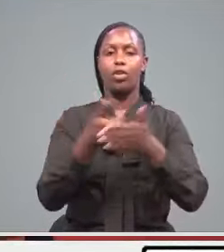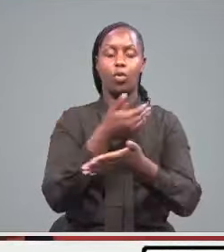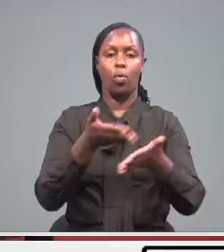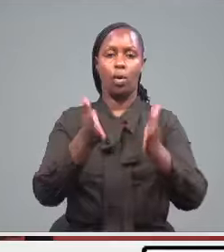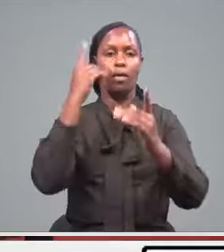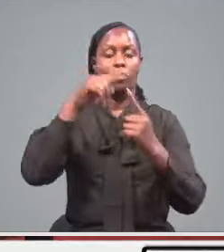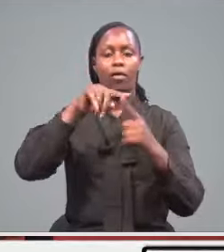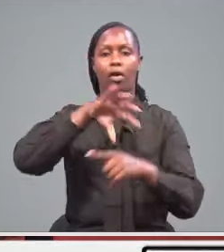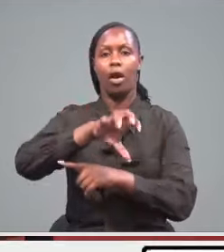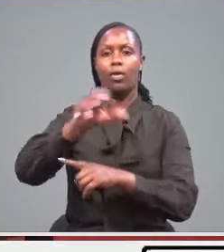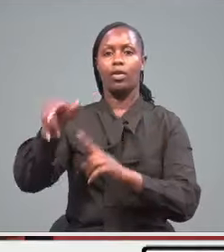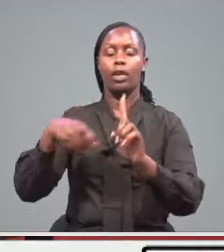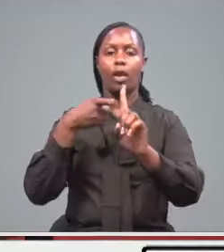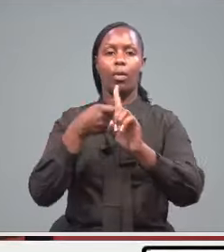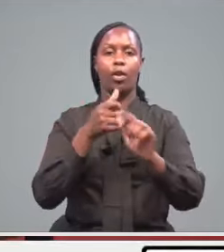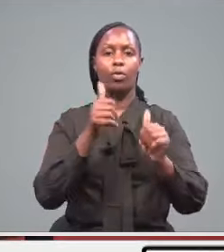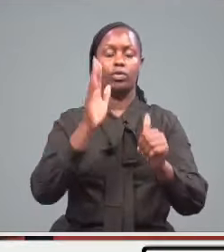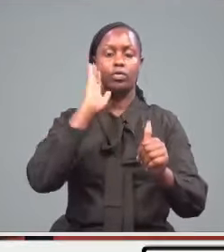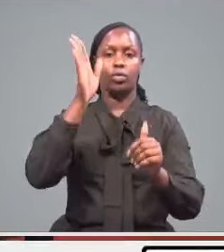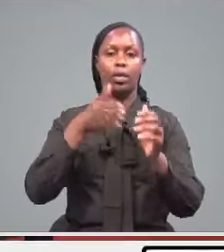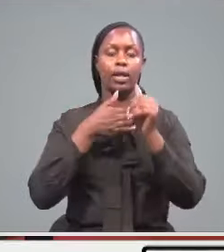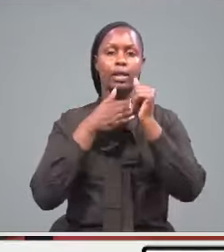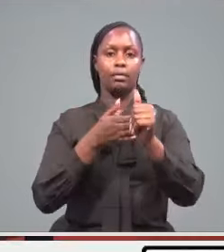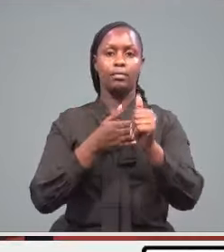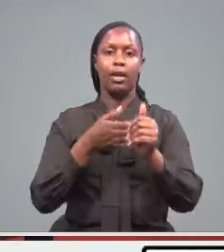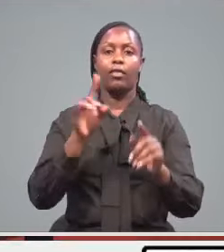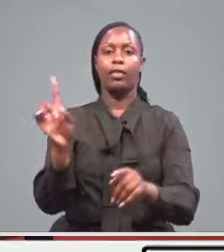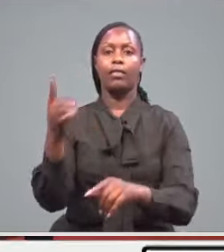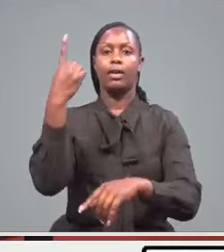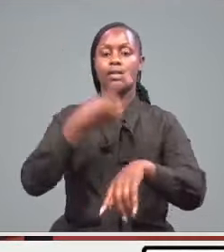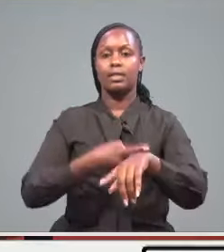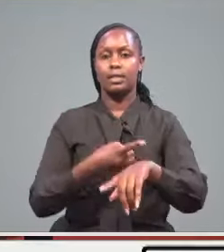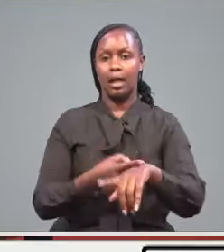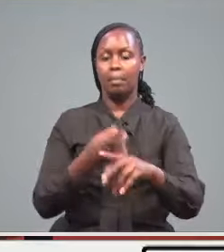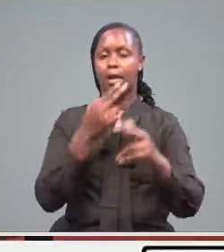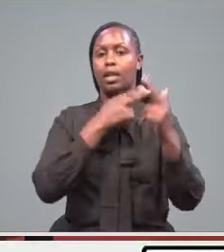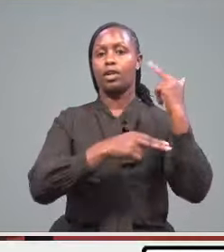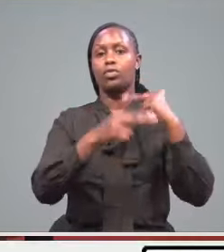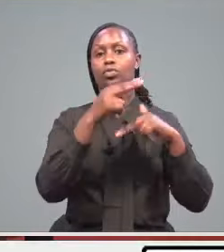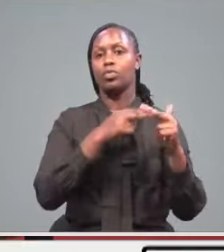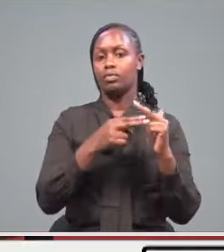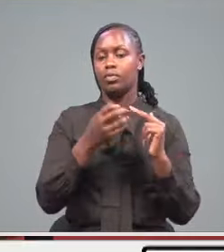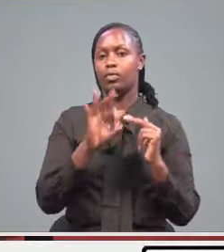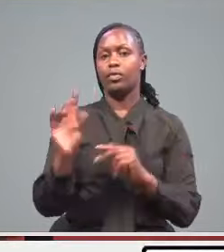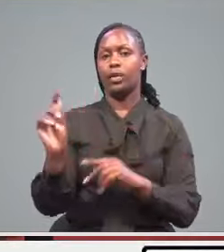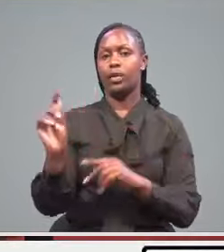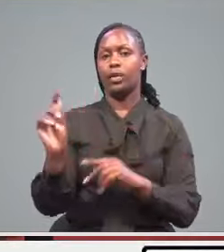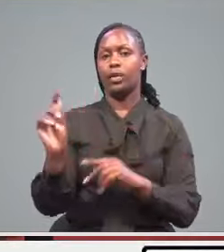ambayo itakuwa mwenyeji wa sherehe za kitaifa za Mashujaa kwa mara ya kwanza katika historia ya Kenya hapo kesho.